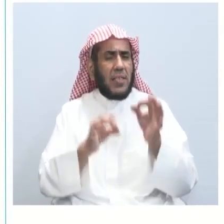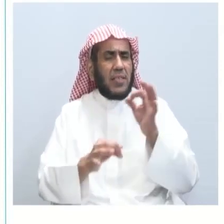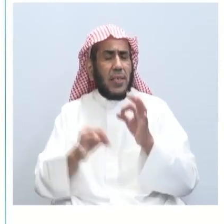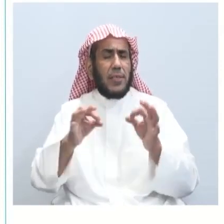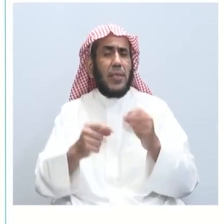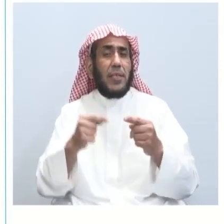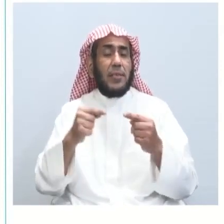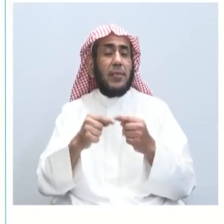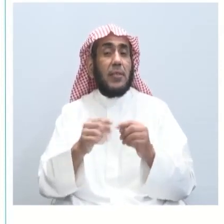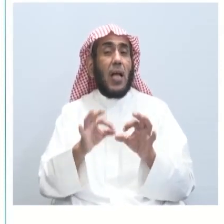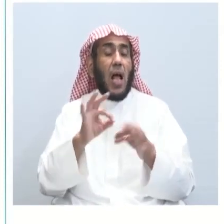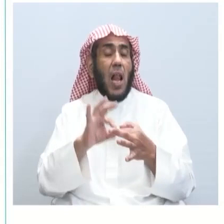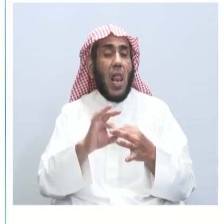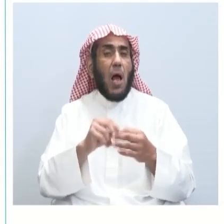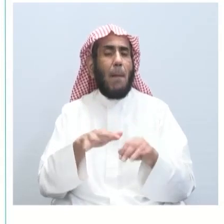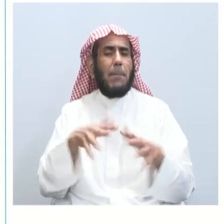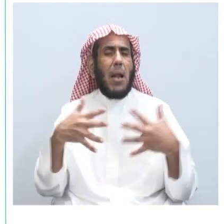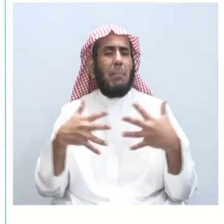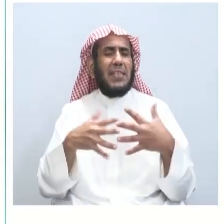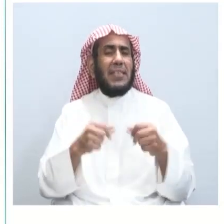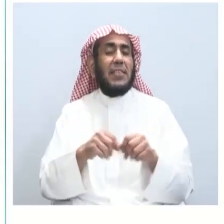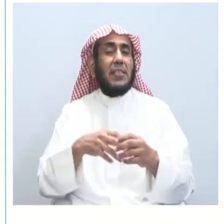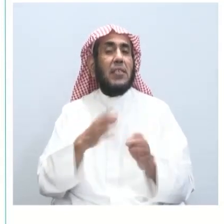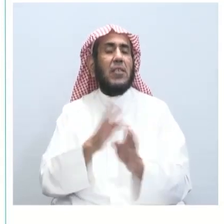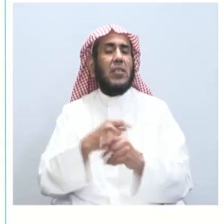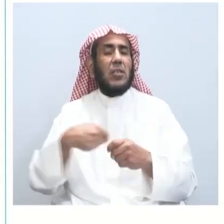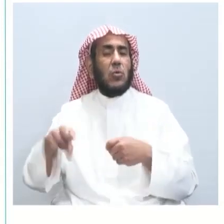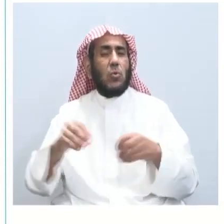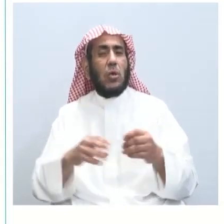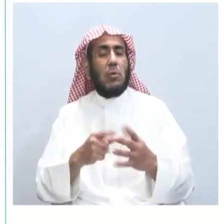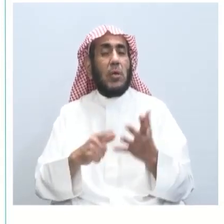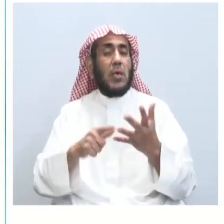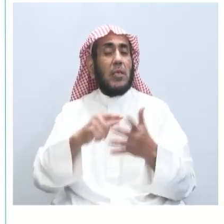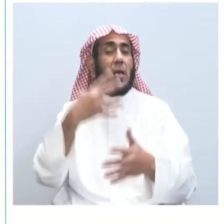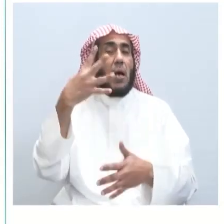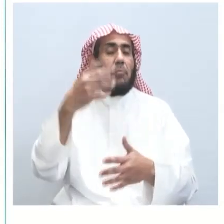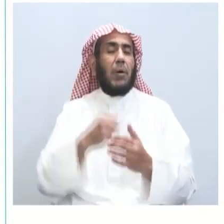ذكرنا التي تتعلق في المزيج التسويقي بجميع عناصره